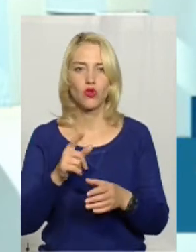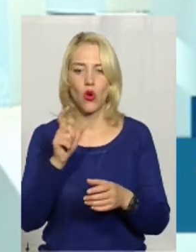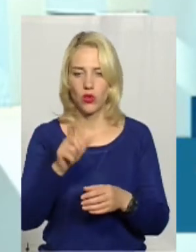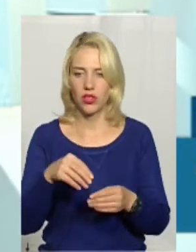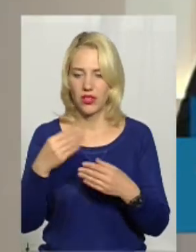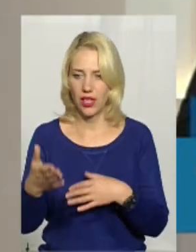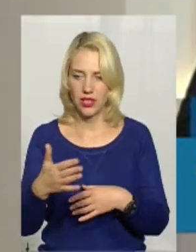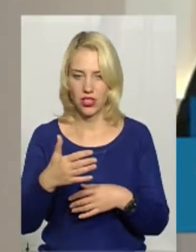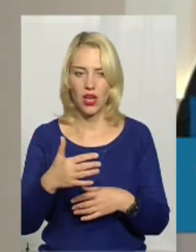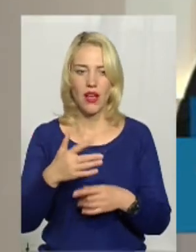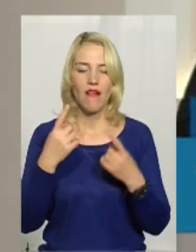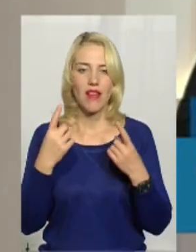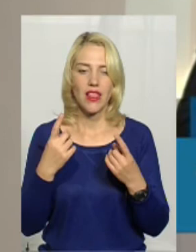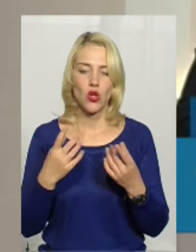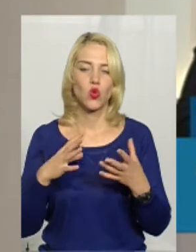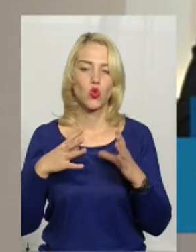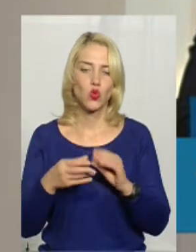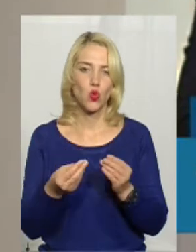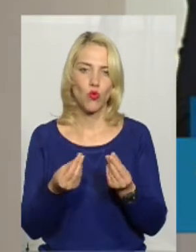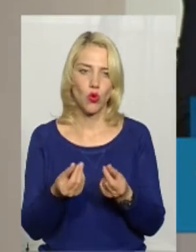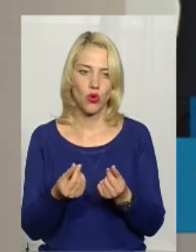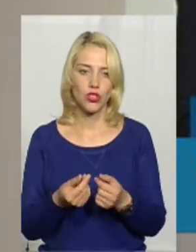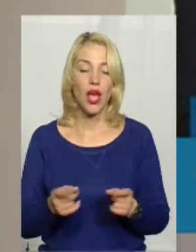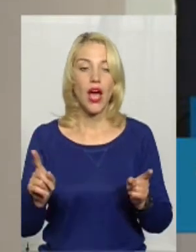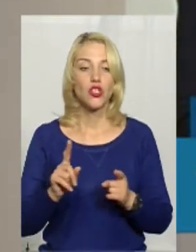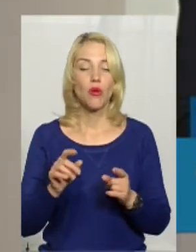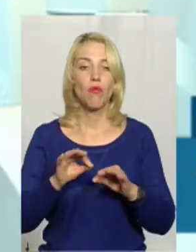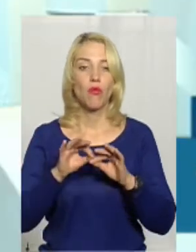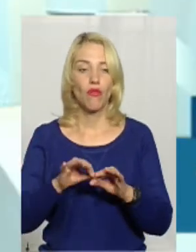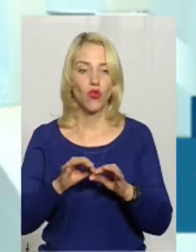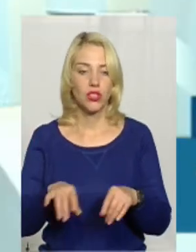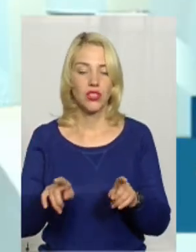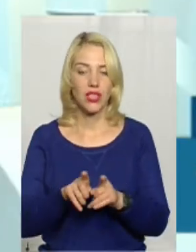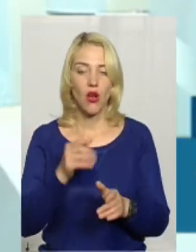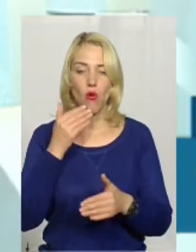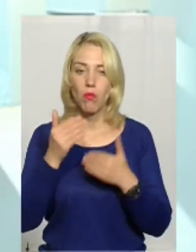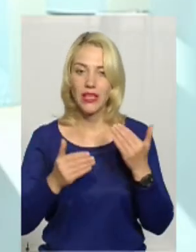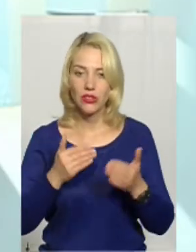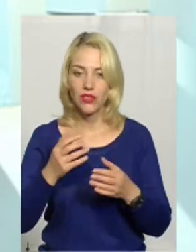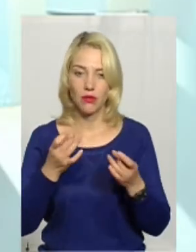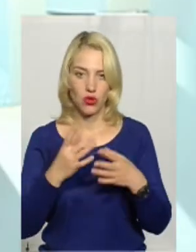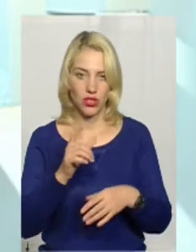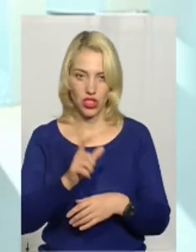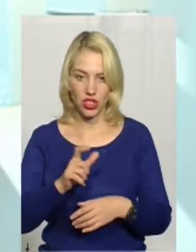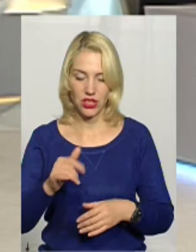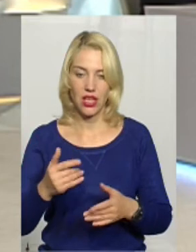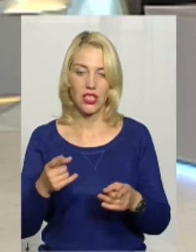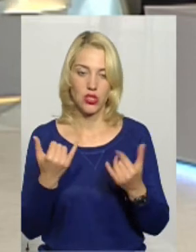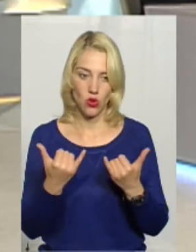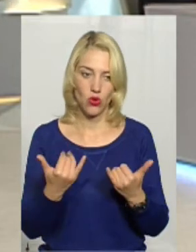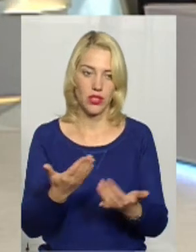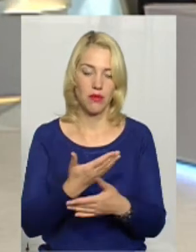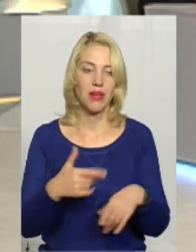суму грошей. Ось про це ми зараз поговоримо. А ось ви говорили, що проводите, ну, скажімо так, опитування так серед простих жителів. І сьогодні ми